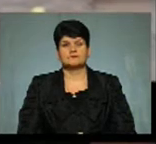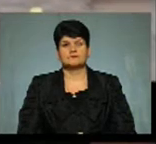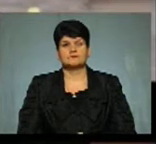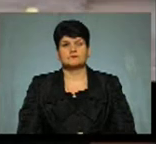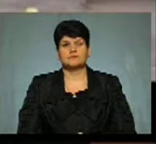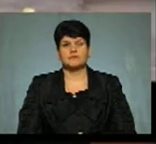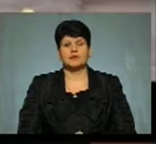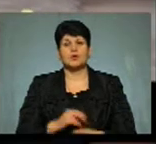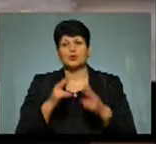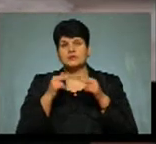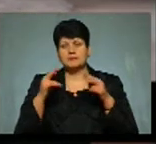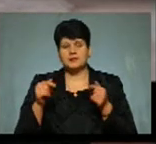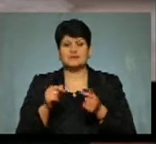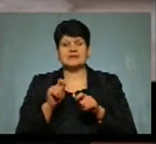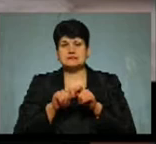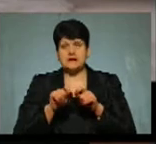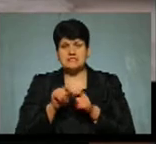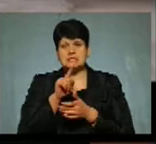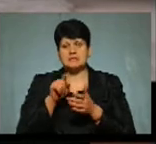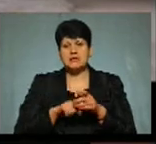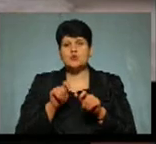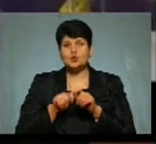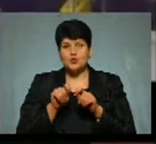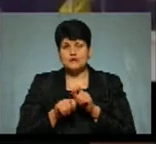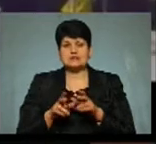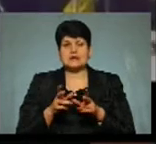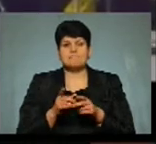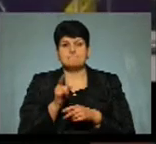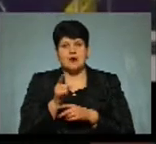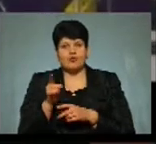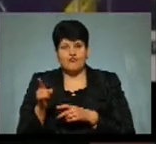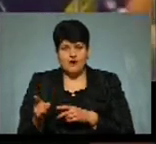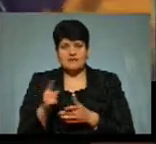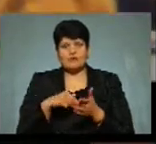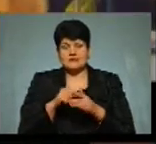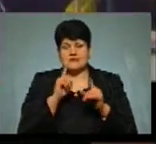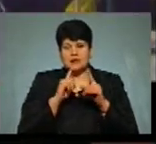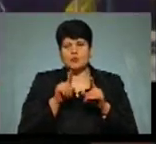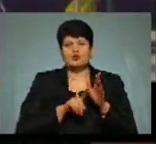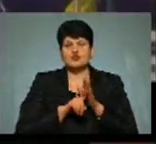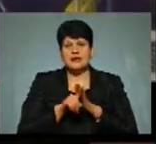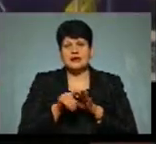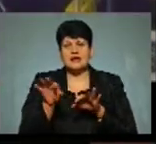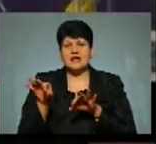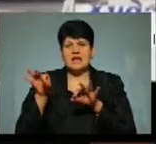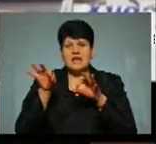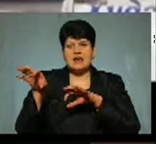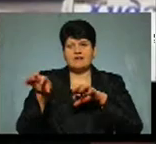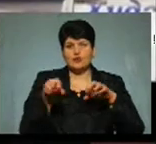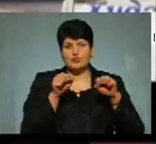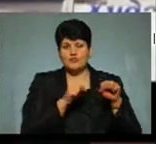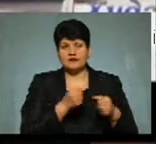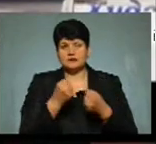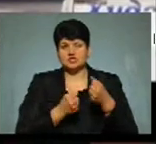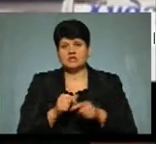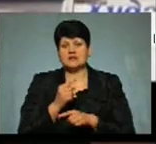У Дніпрі інспекція з питань контролю за паркуванням, яка підпорядковується міськраді, почала евакуювати машини, які припарковані у заборонених місцях.